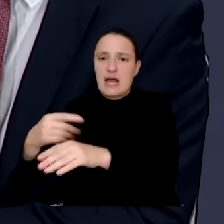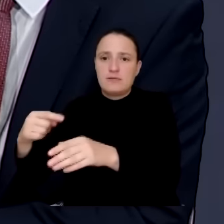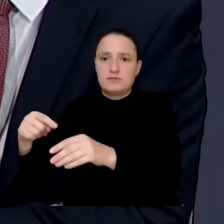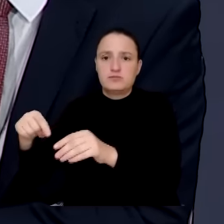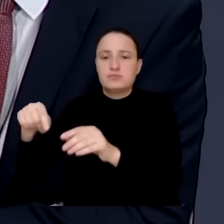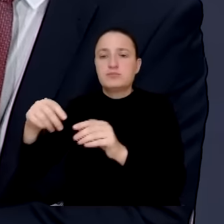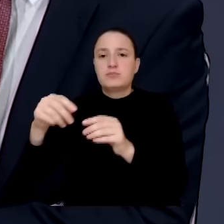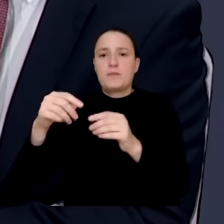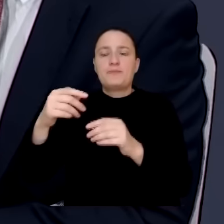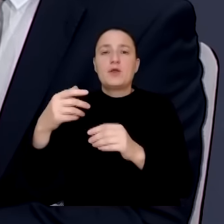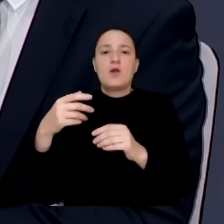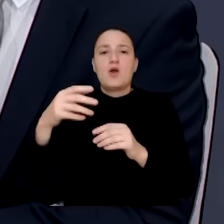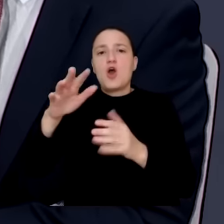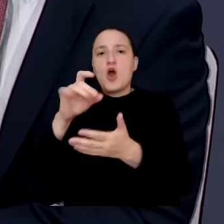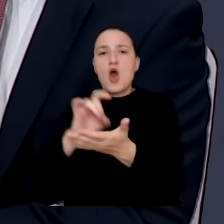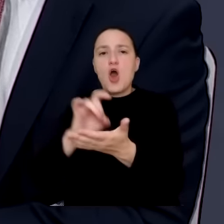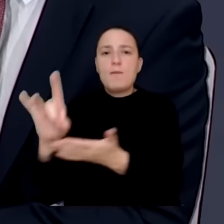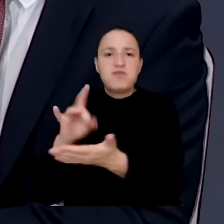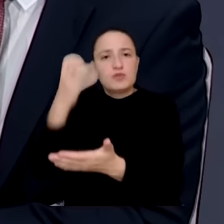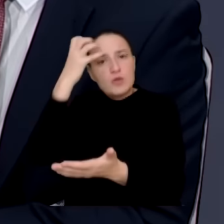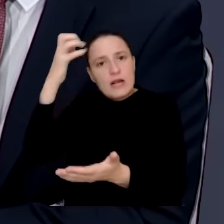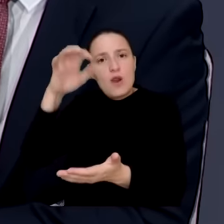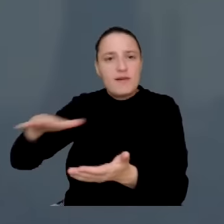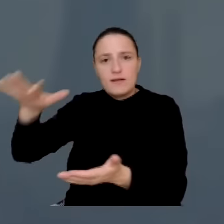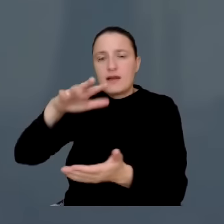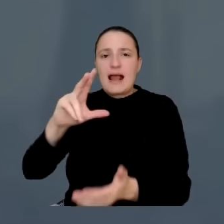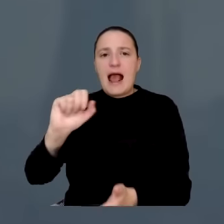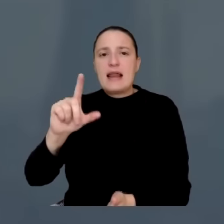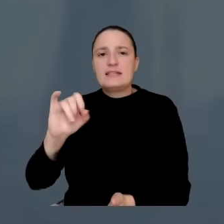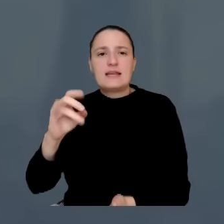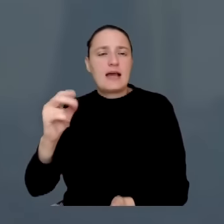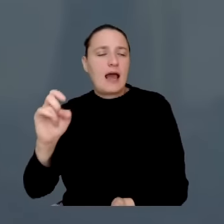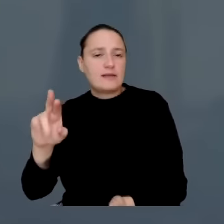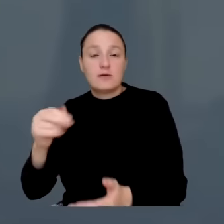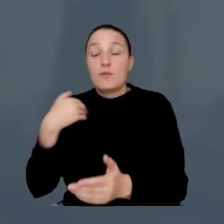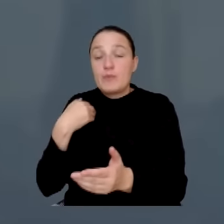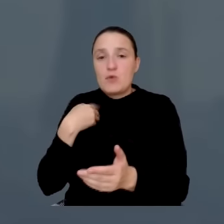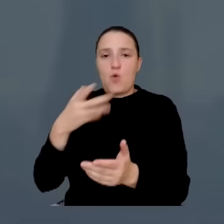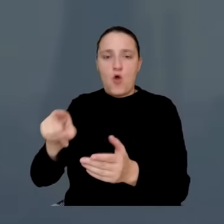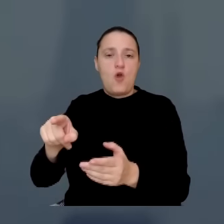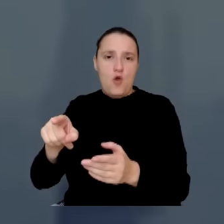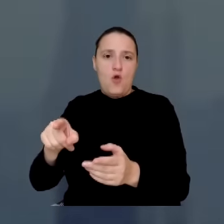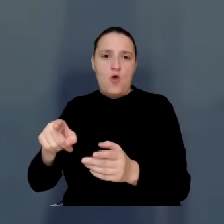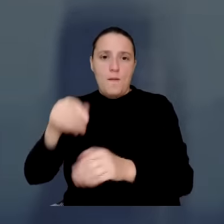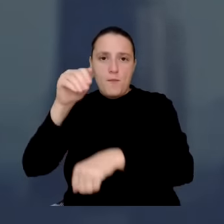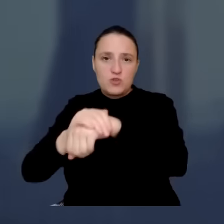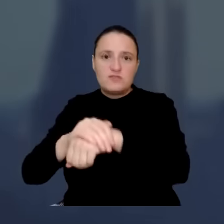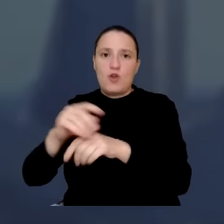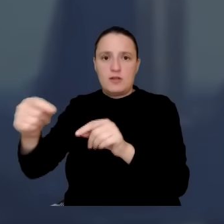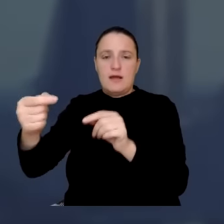Kaliningradzkim przywrócony i również krytykowała żeście wstrzymali ten w 2016